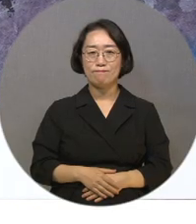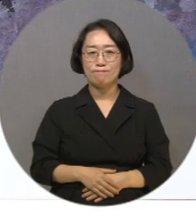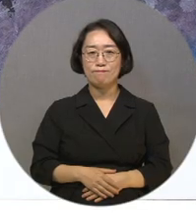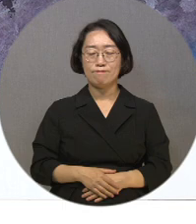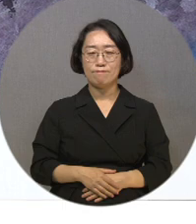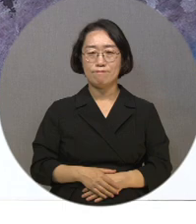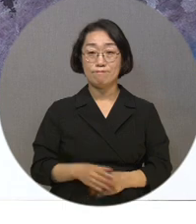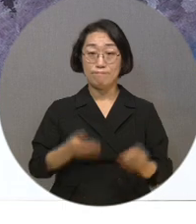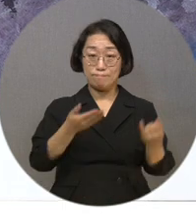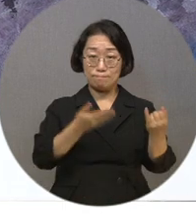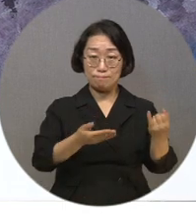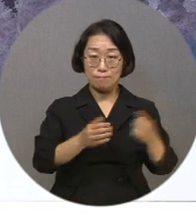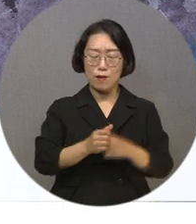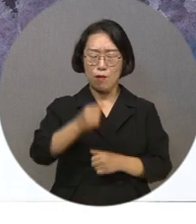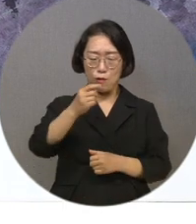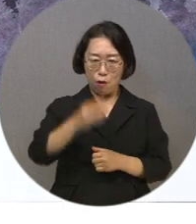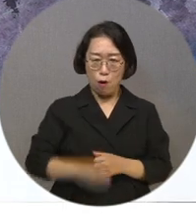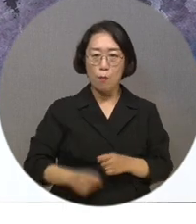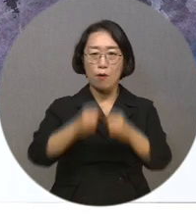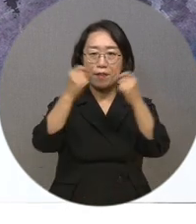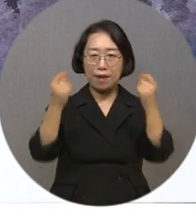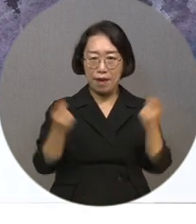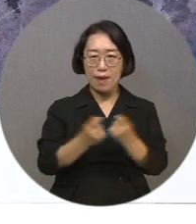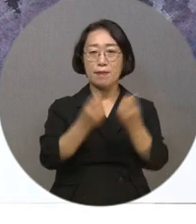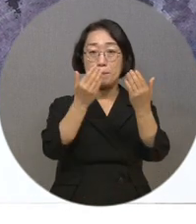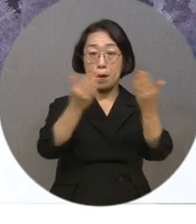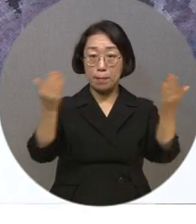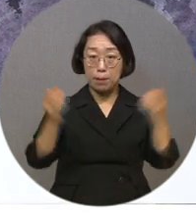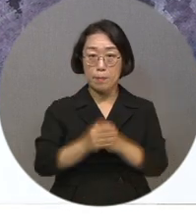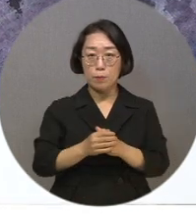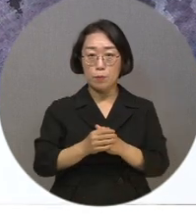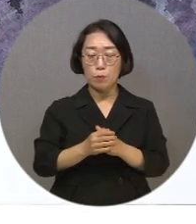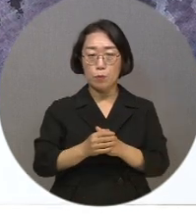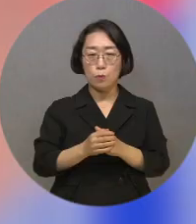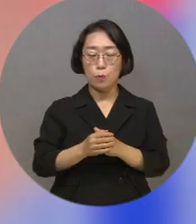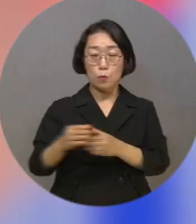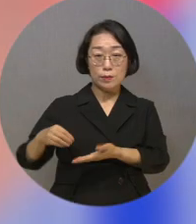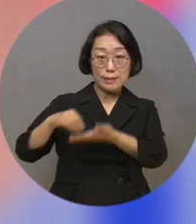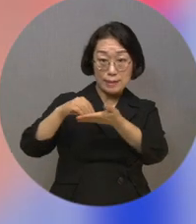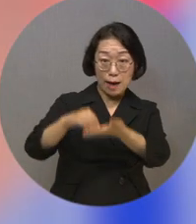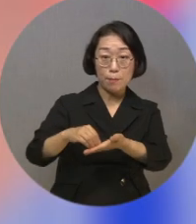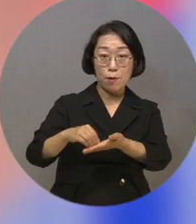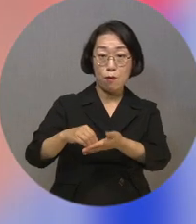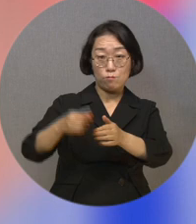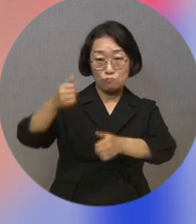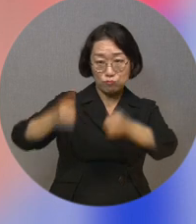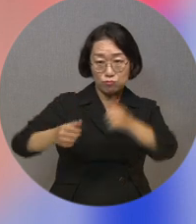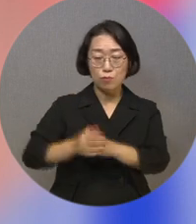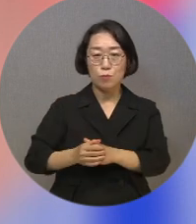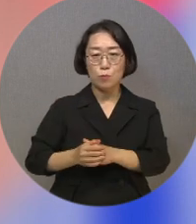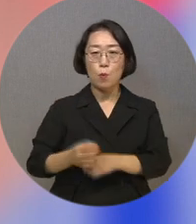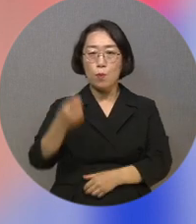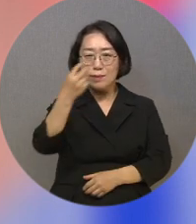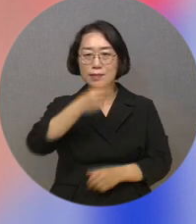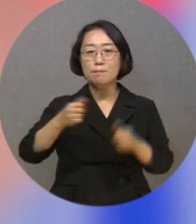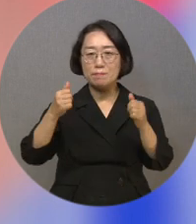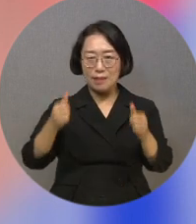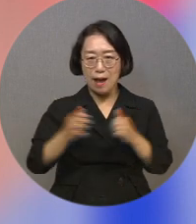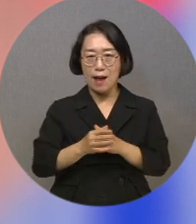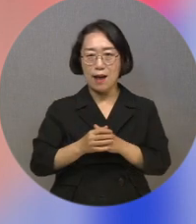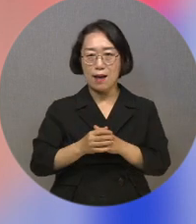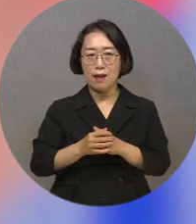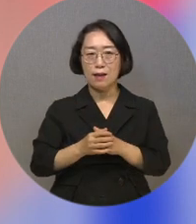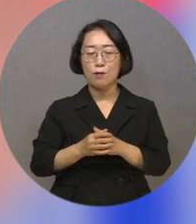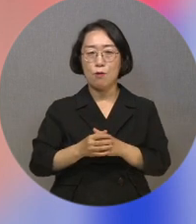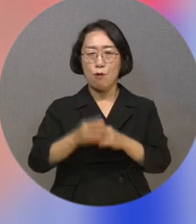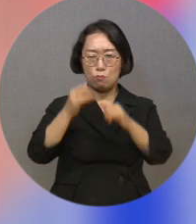서순례 작가는 수십 회의 개인전과 국내 아트페어 참여와 대한민국 미술대전 심사와 미술대회에